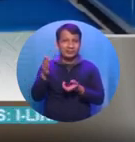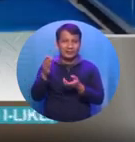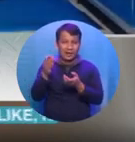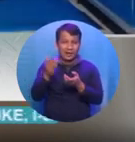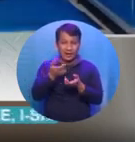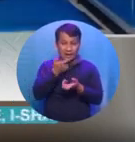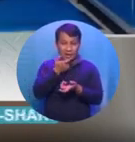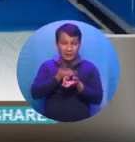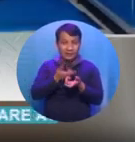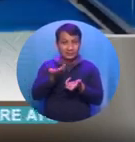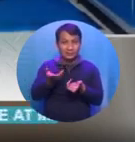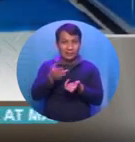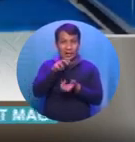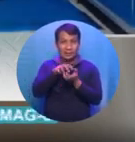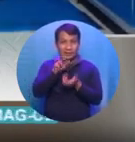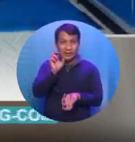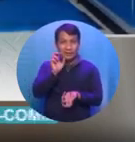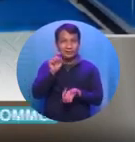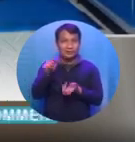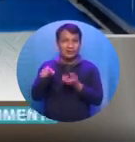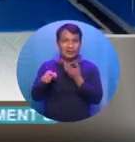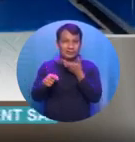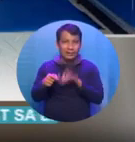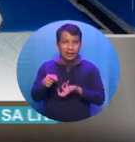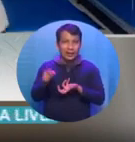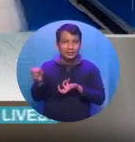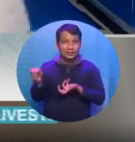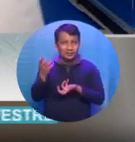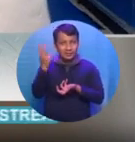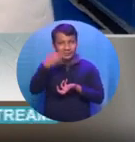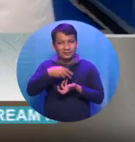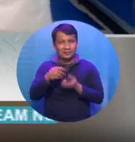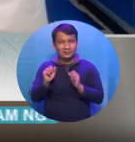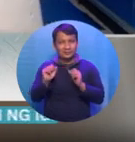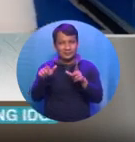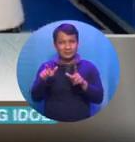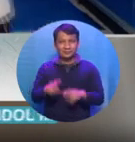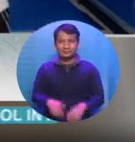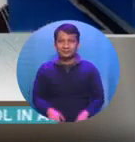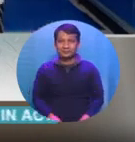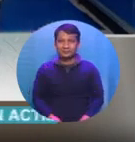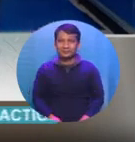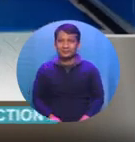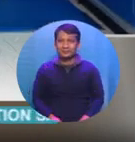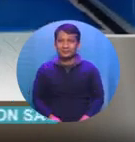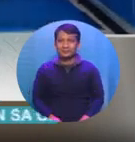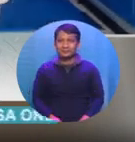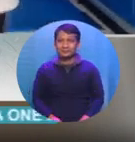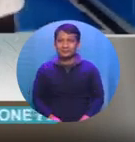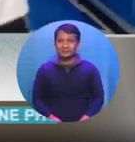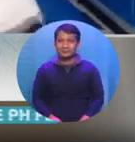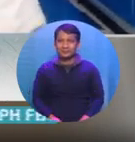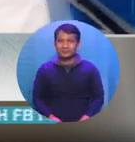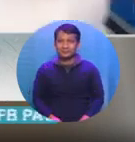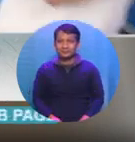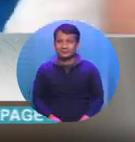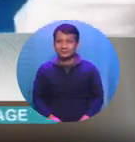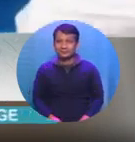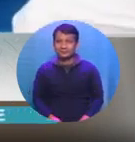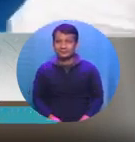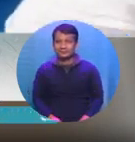po, sir. Ngayon po sige sa live, tingnan natin. Sige kung po. Mapapanganga pa rin kami sa sobrang bilib. Sige nga, 1, 2, 3, go, sir.